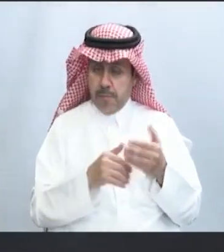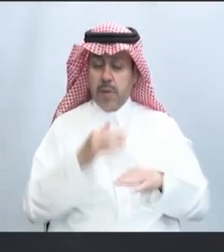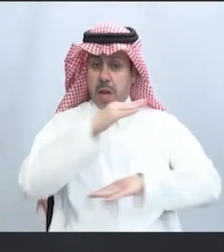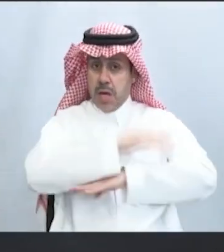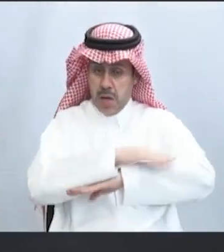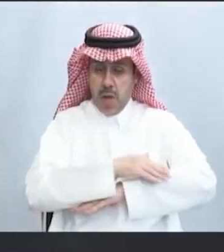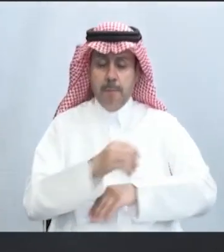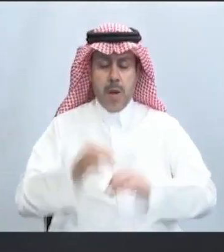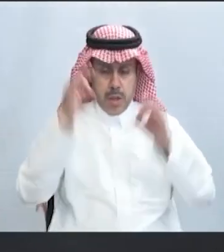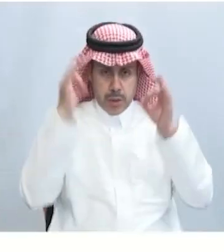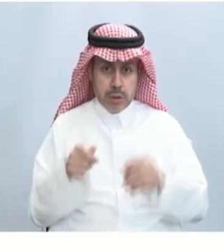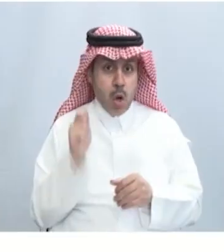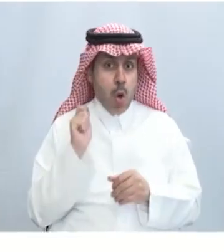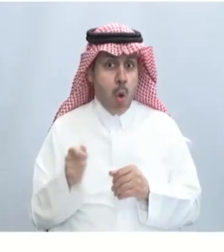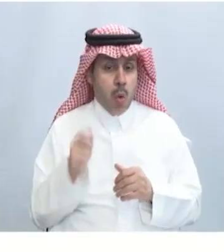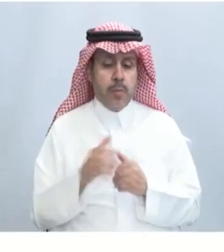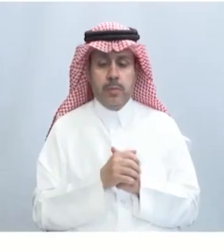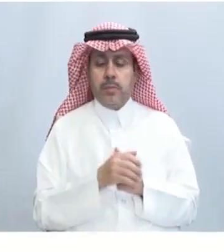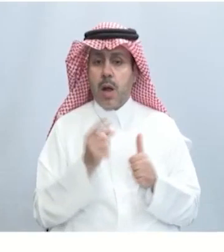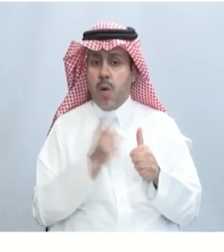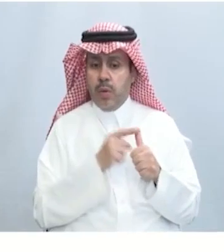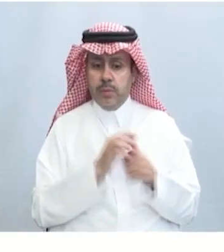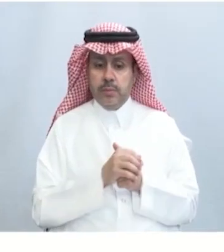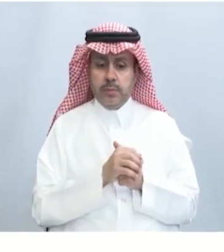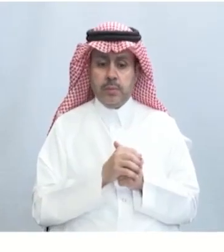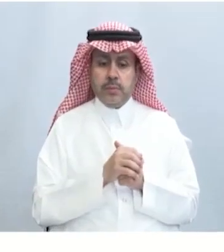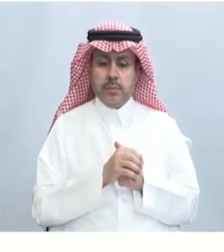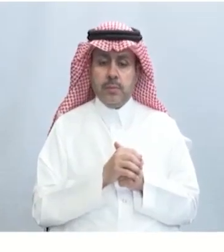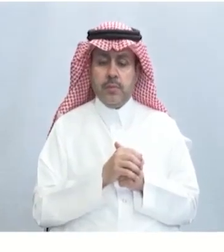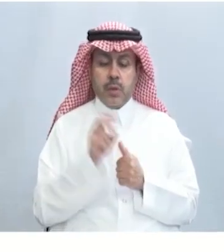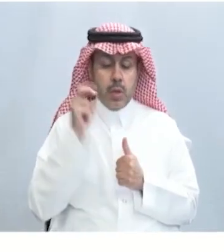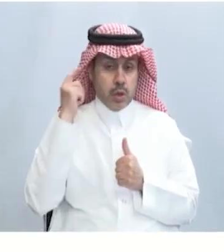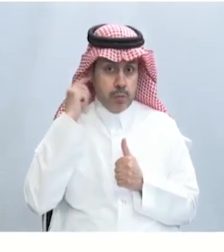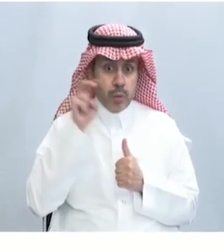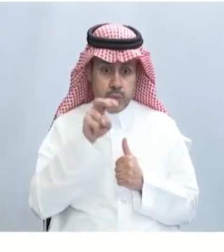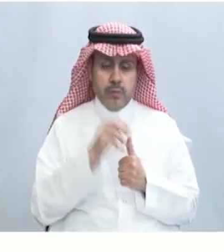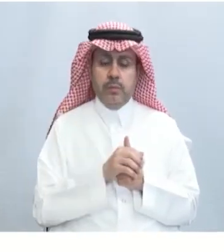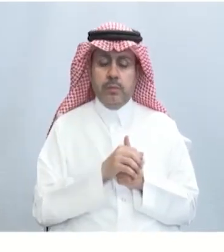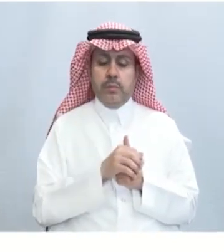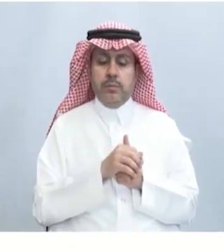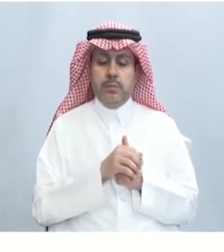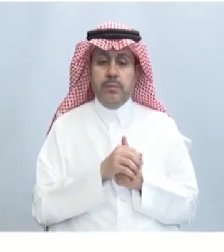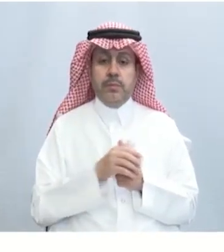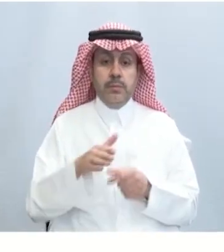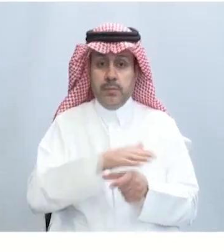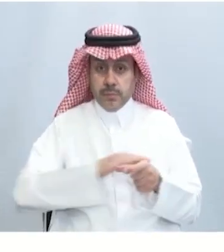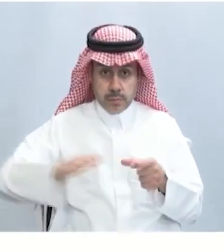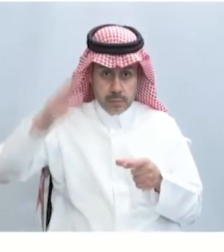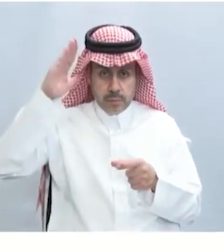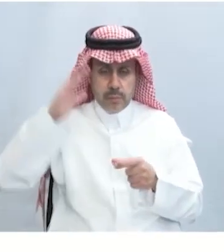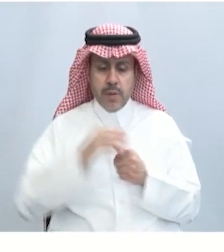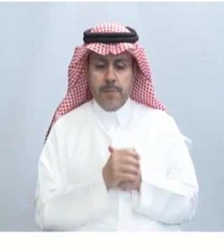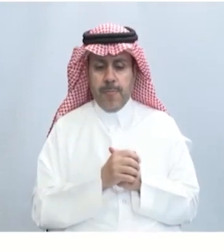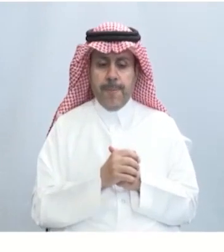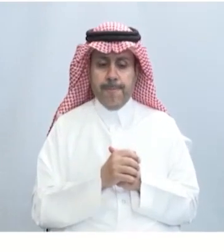للحكم ماذا يقول الماده الاولى اسمعوا معي هذا الكلام جيدا وتامل وه المملكه العربيه